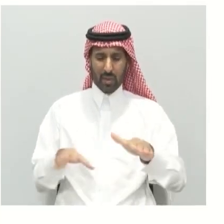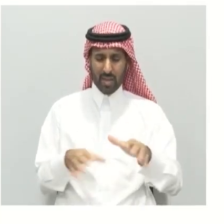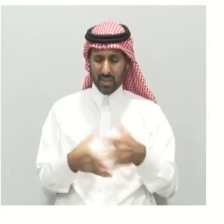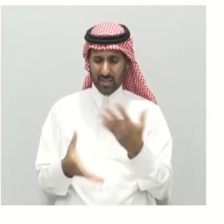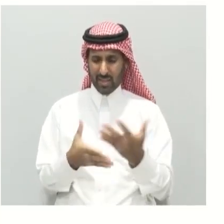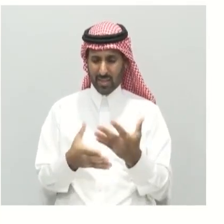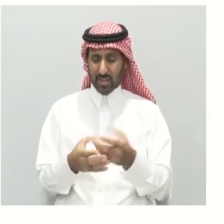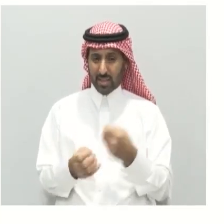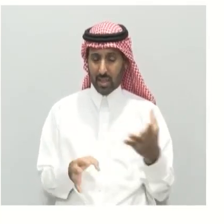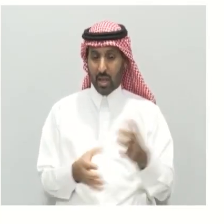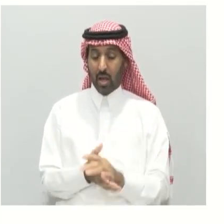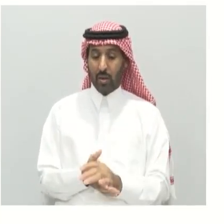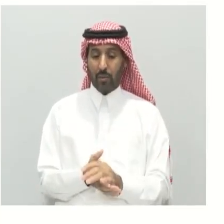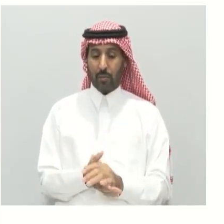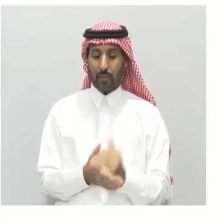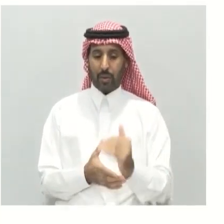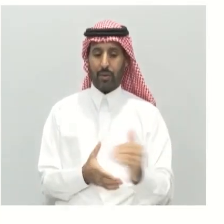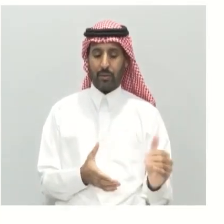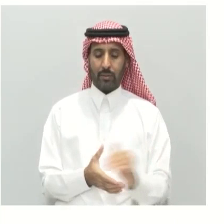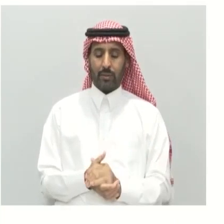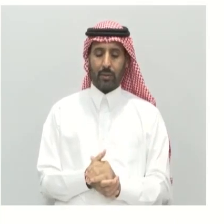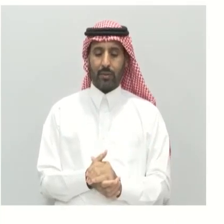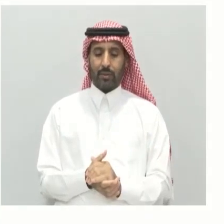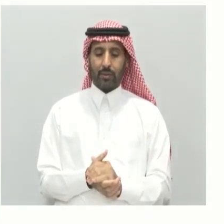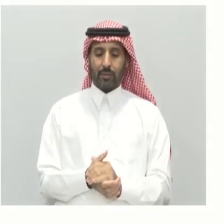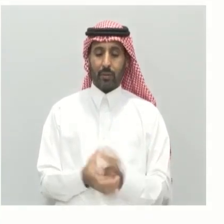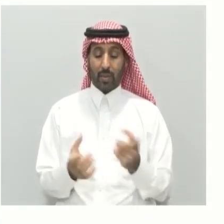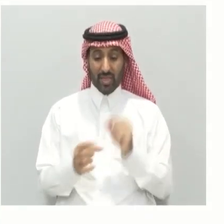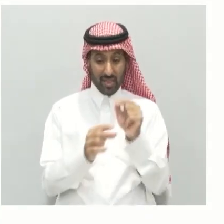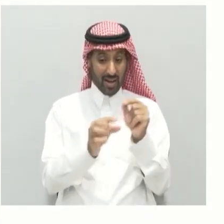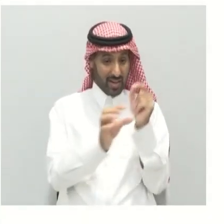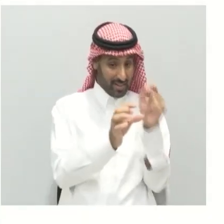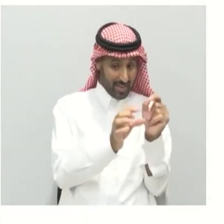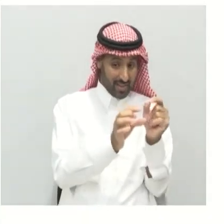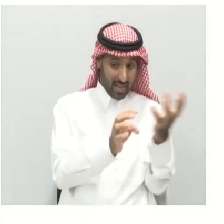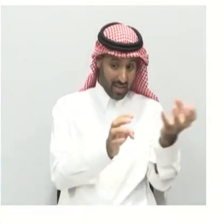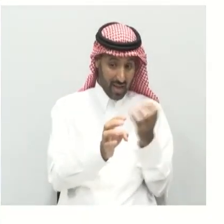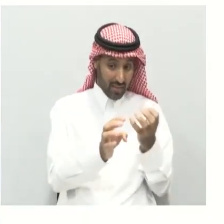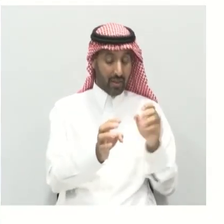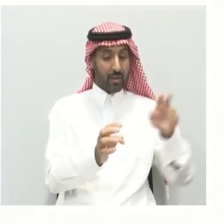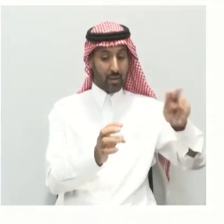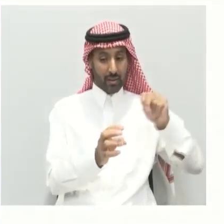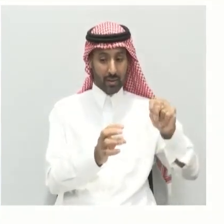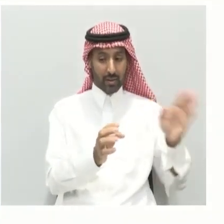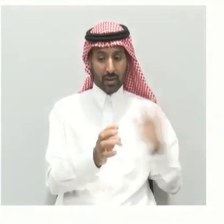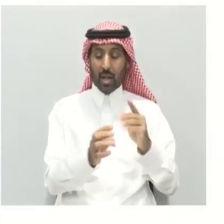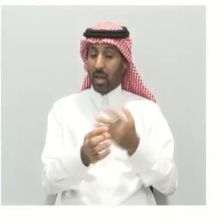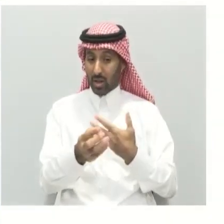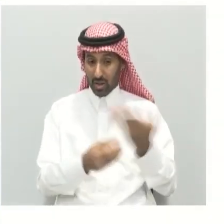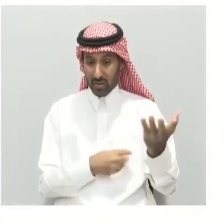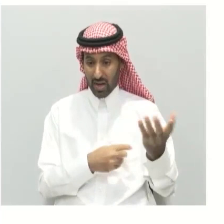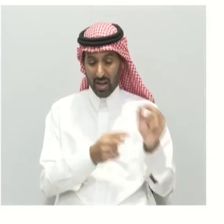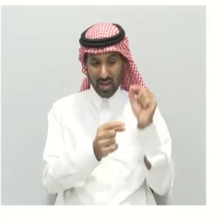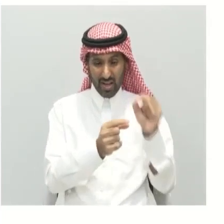له اكسده معناته انه حدثت له اكسده اذا الذره التي اختزلت هي النيتروجين والذره التي تاكسد هي ماذا